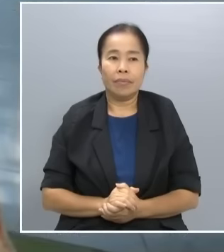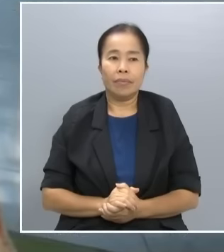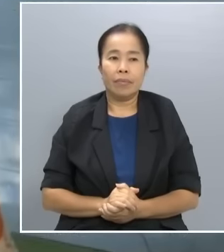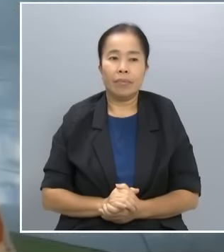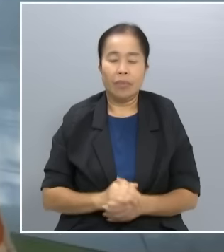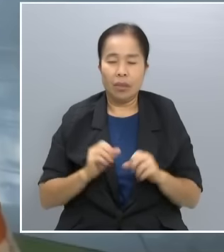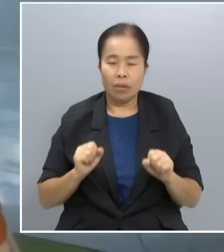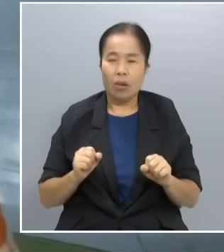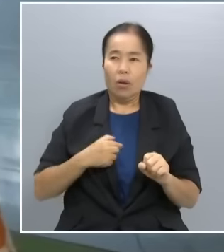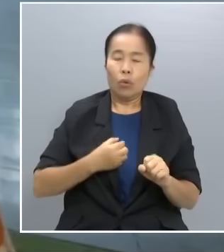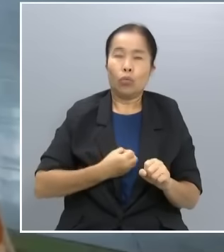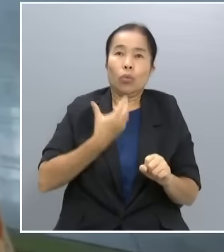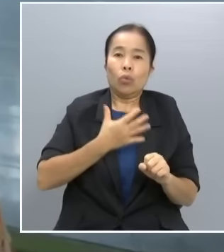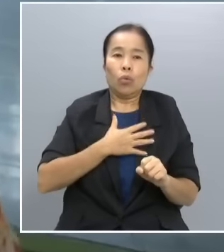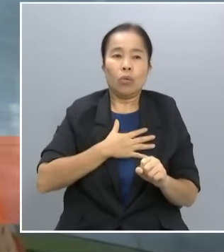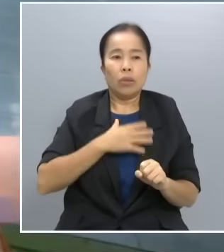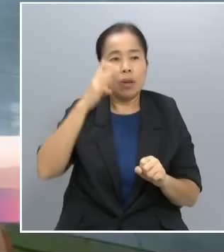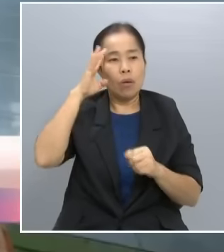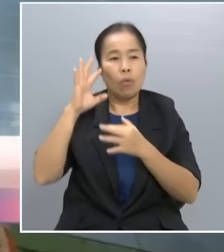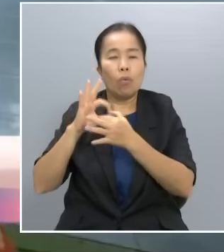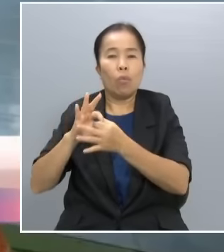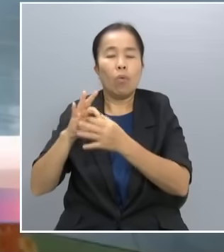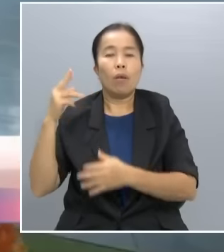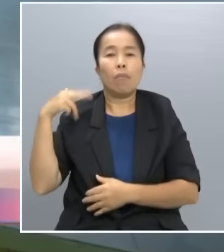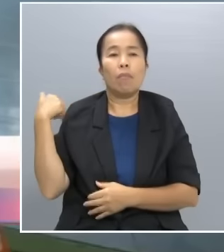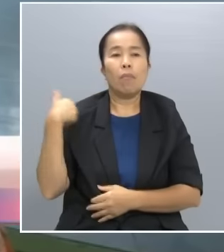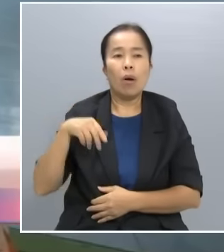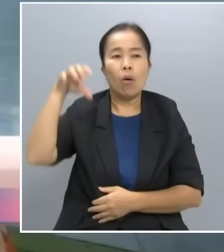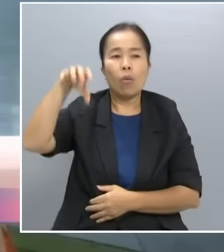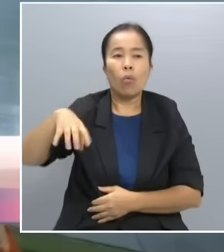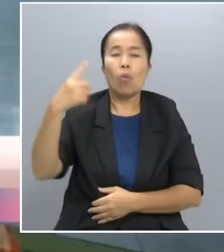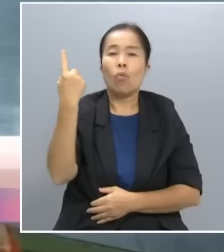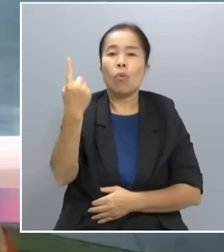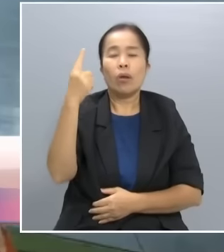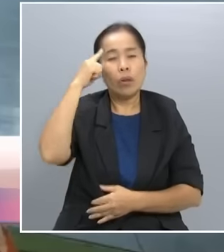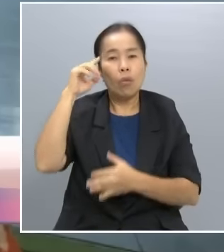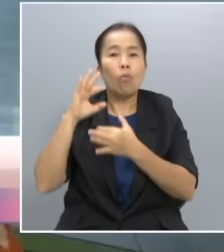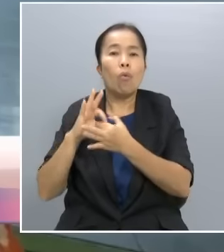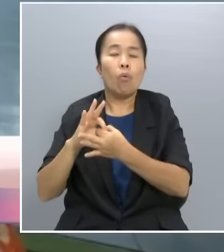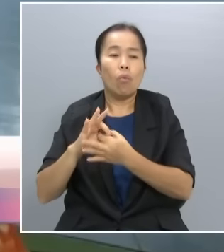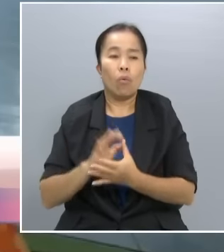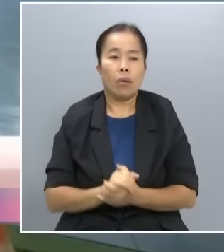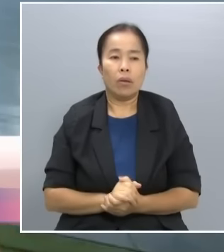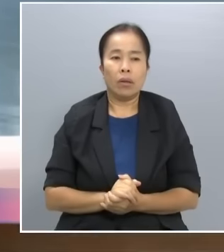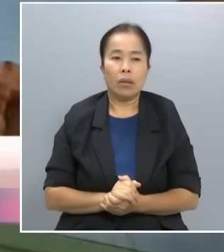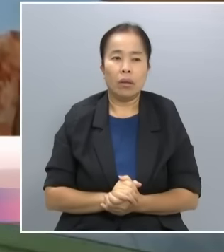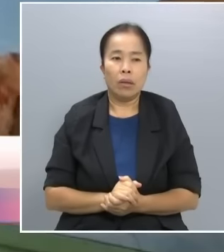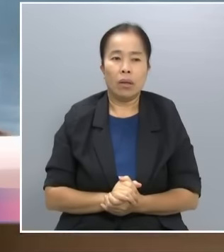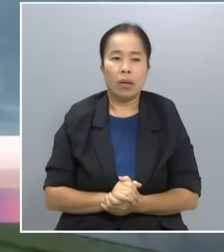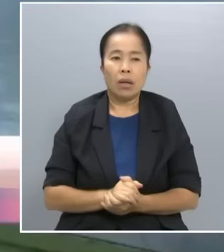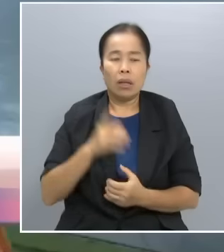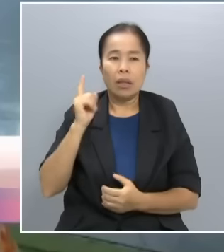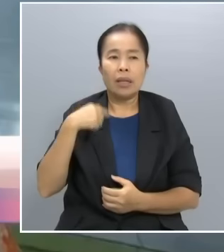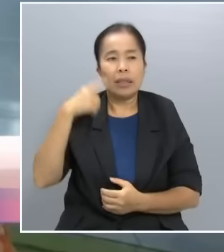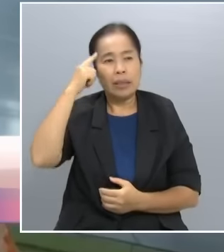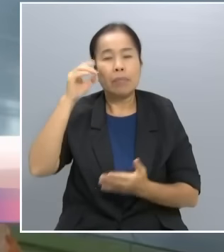รู้สึกใจหายเลยห่วงคุณหมอแล้วอยู่ผู้เดียวมันบ่ฮอดก็ห่วงนึกว่าไข้อยู่แล้วออกมาได้บ่เ